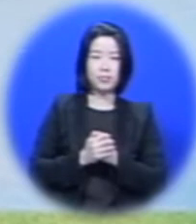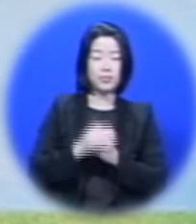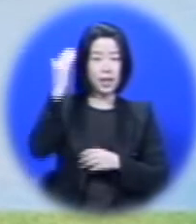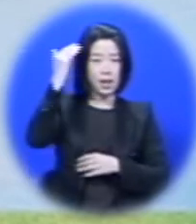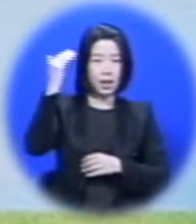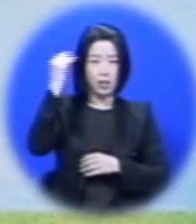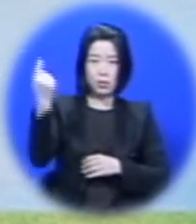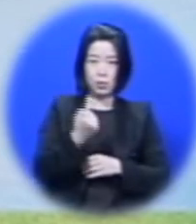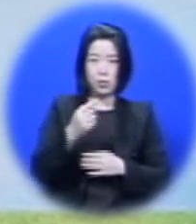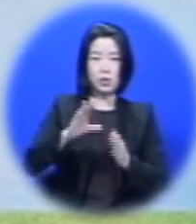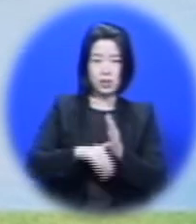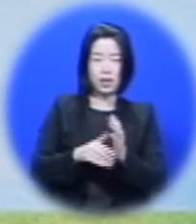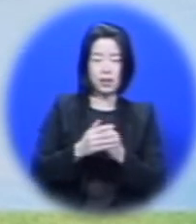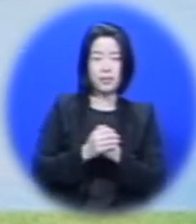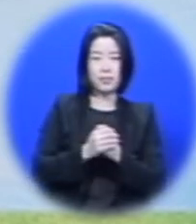한국을 오면서